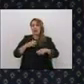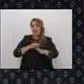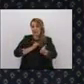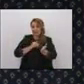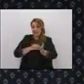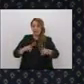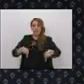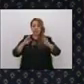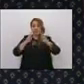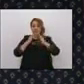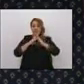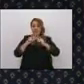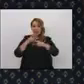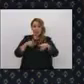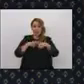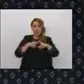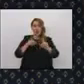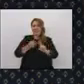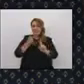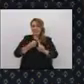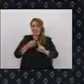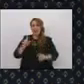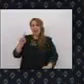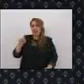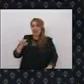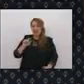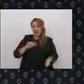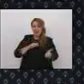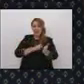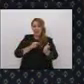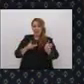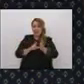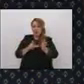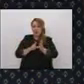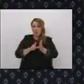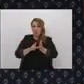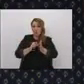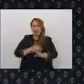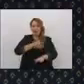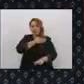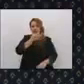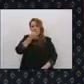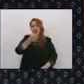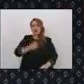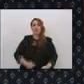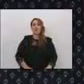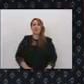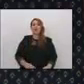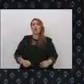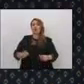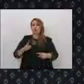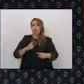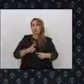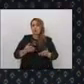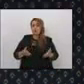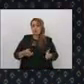العقارية المختلفة، ونخص بالذكر هذه المراسيم التنفيذية السالفة الذكر وعليه، ففي